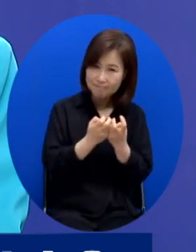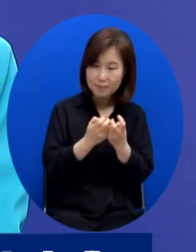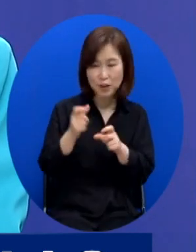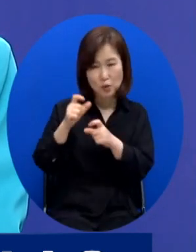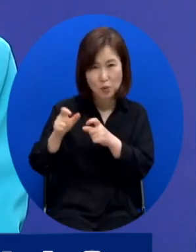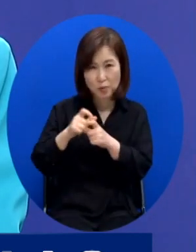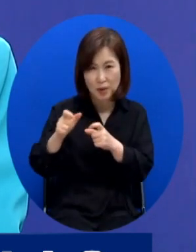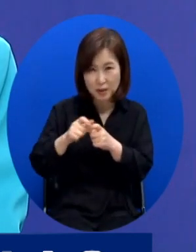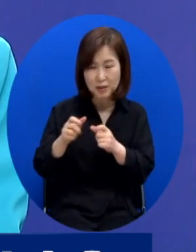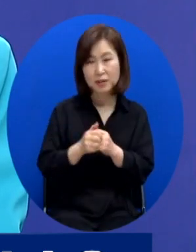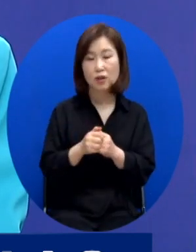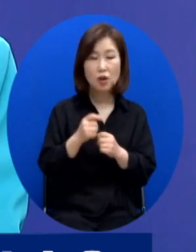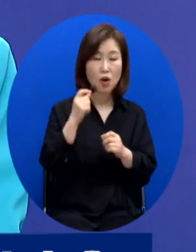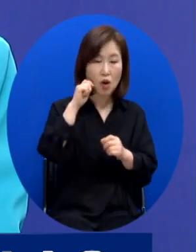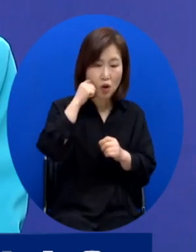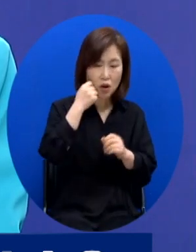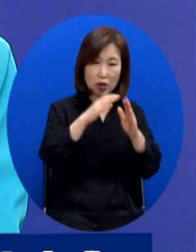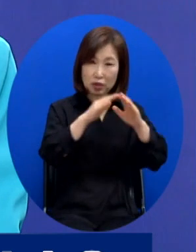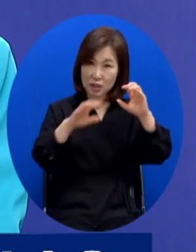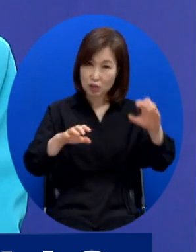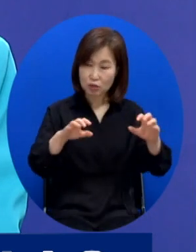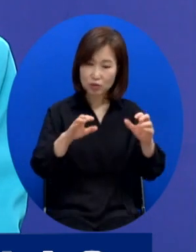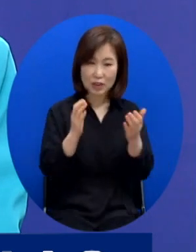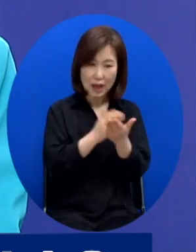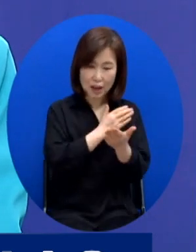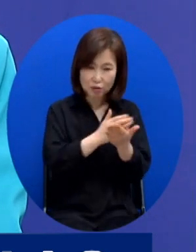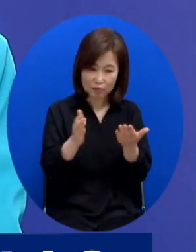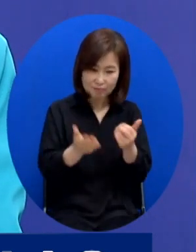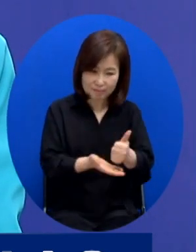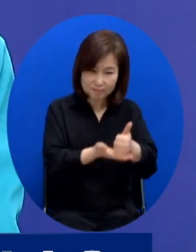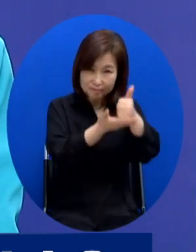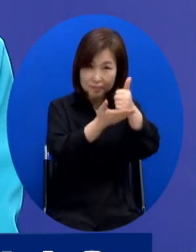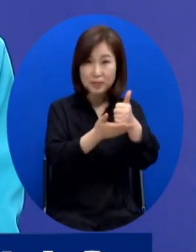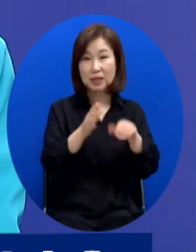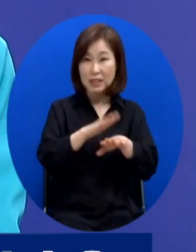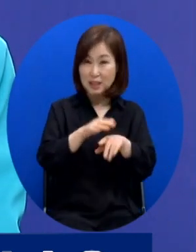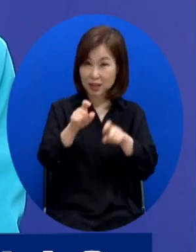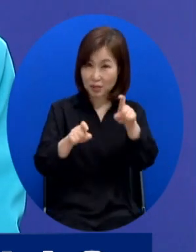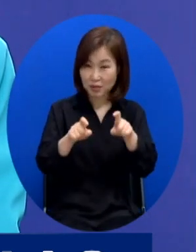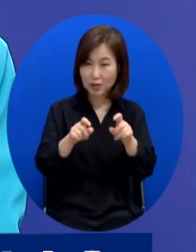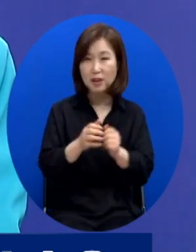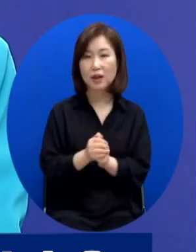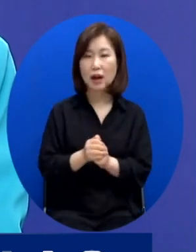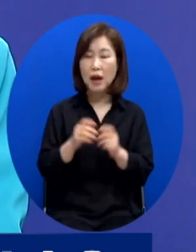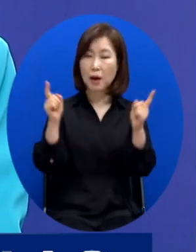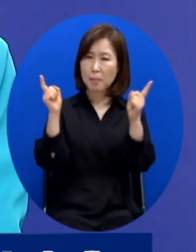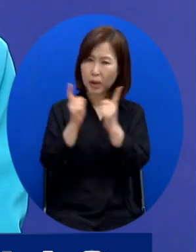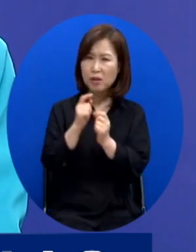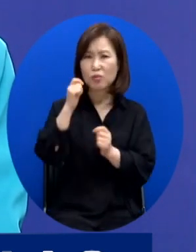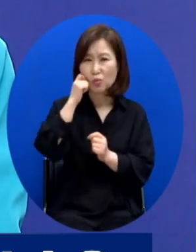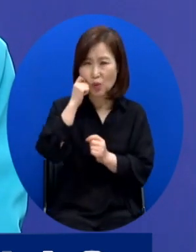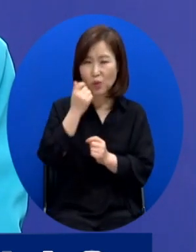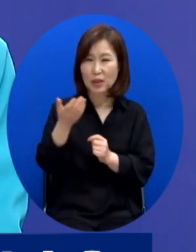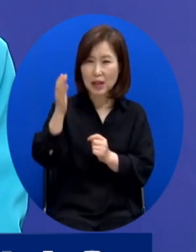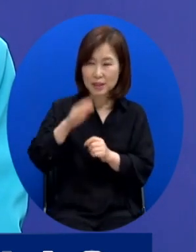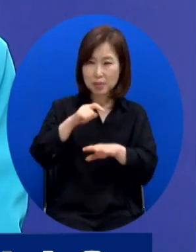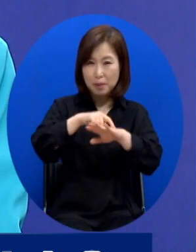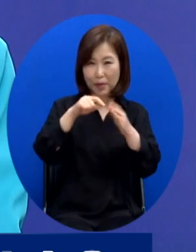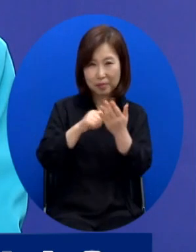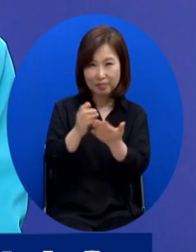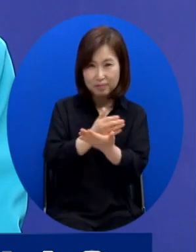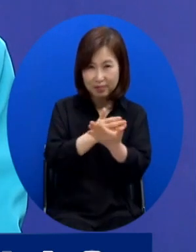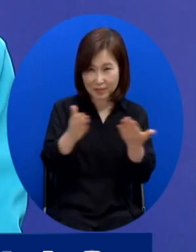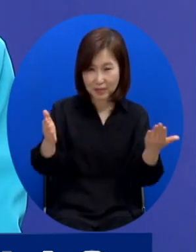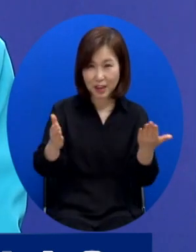축하하고 어려운 이웃을 위해 나눔과 섬김을 실천했습니다. 만나지는 못하지만 함께 마음을 나눴던 성탄절